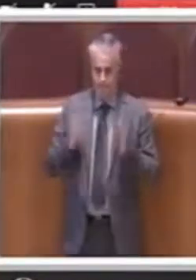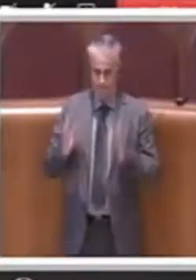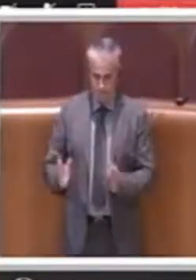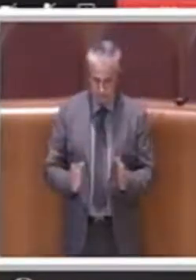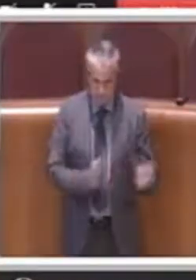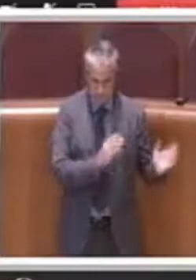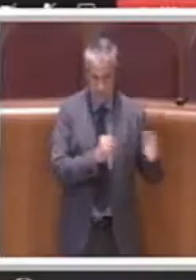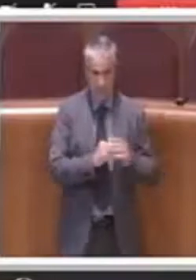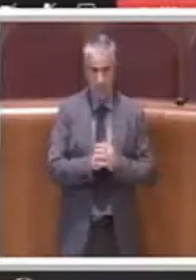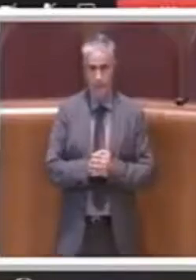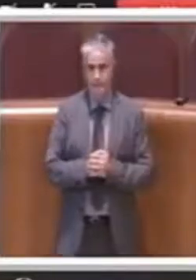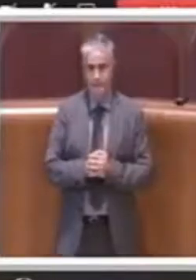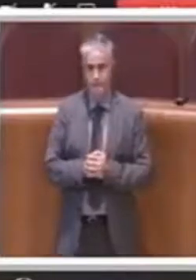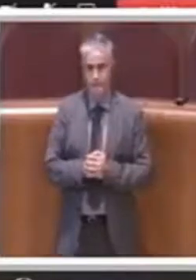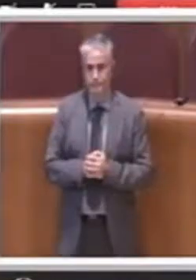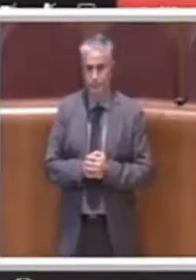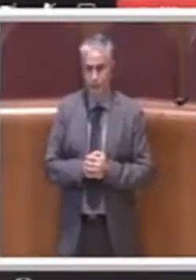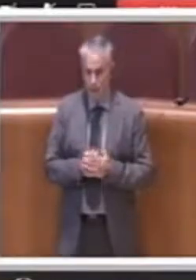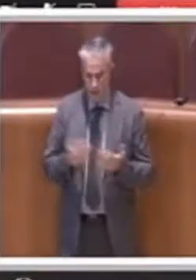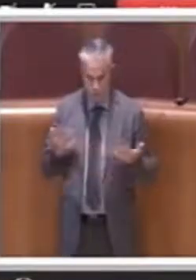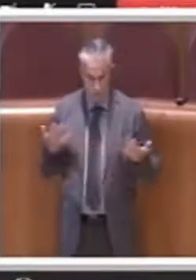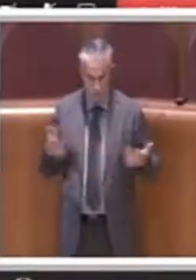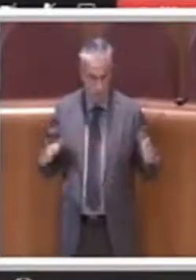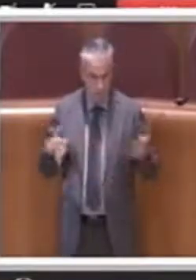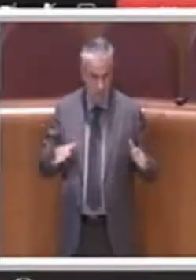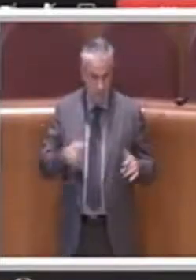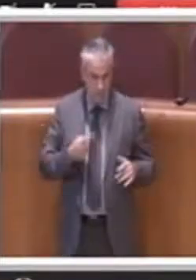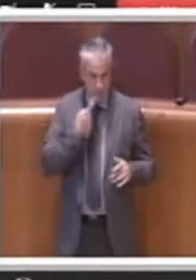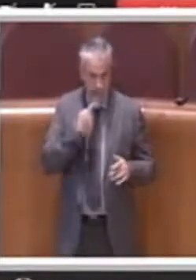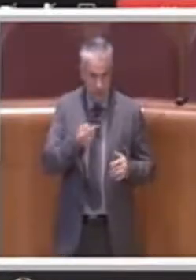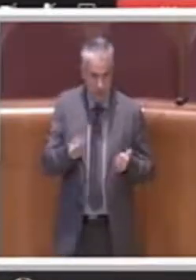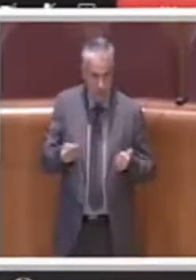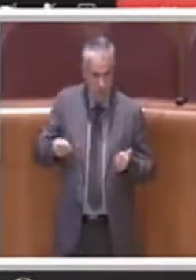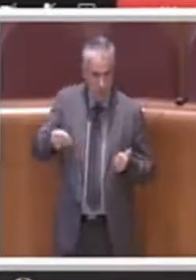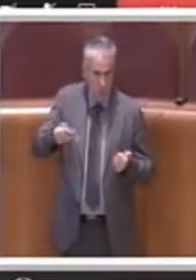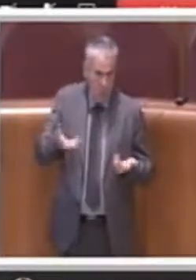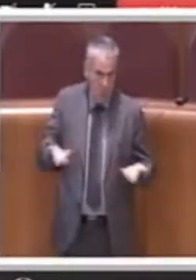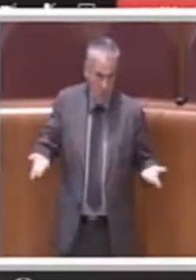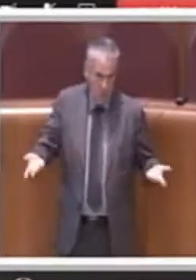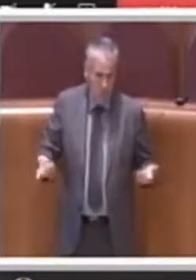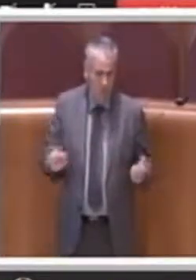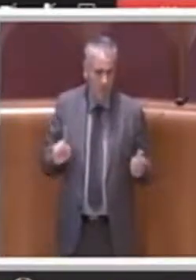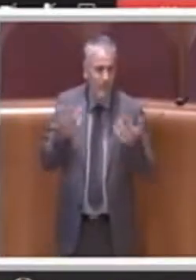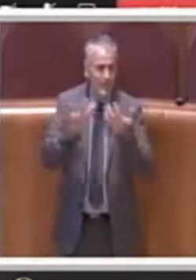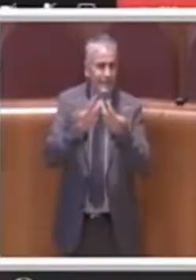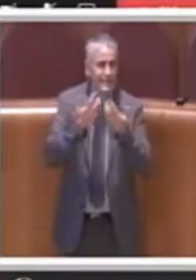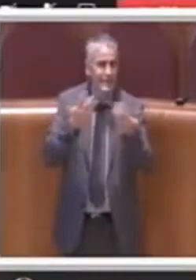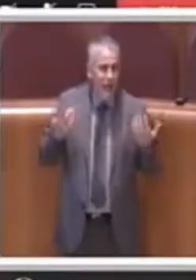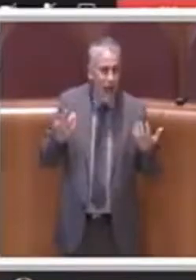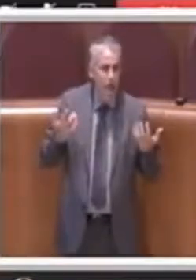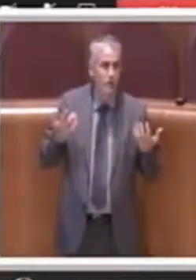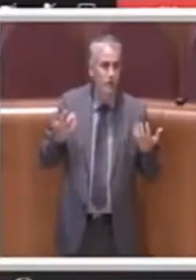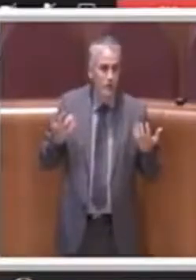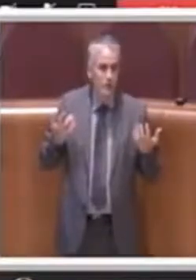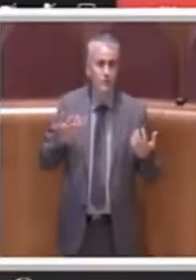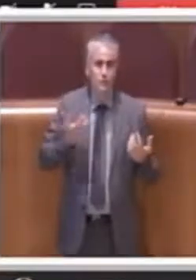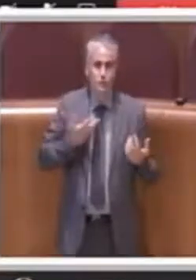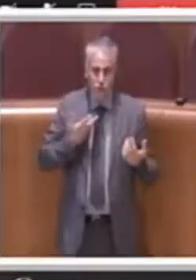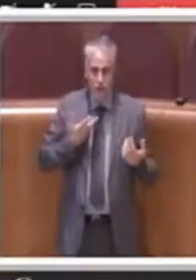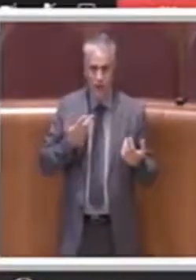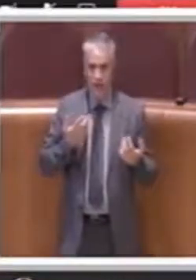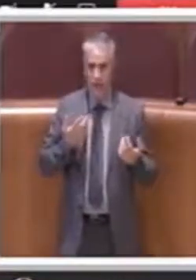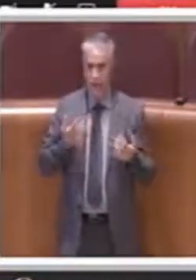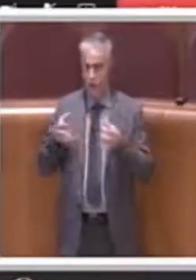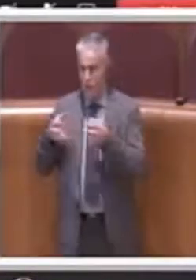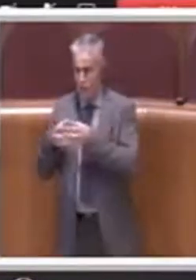poi insomma non ho molt'altro da dire, è evidente che abbiamo visioni diverse